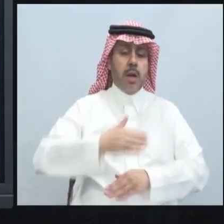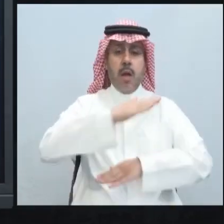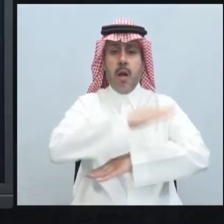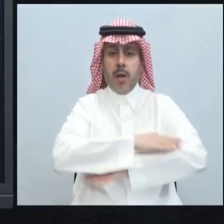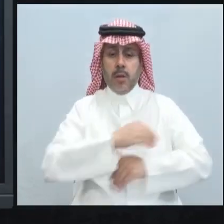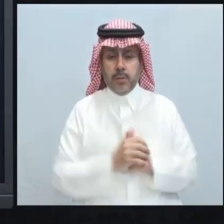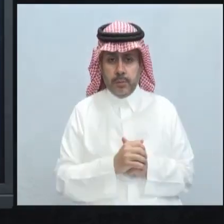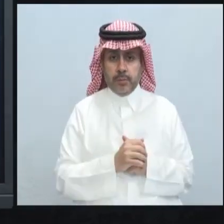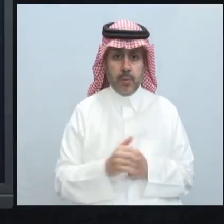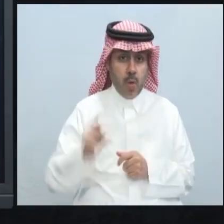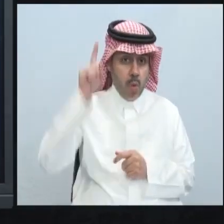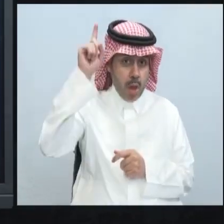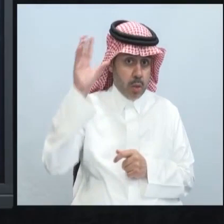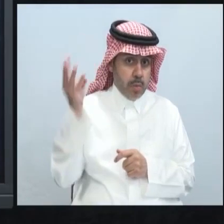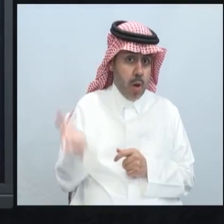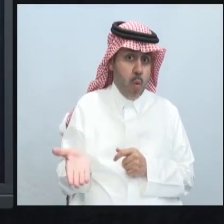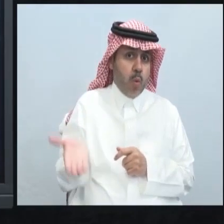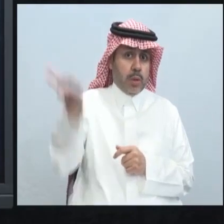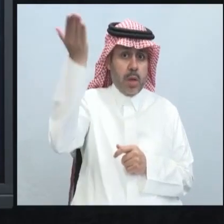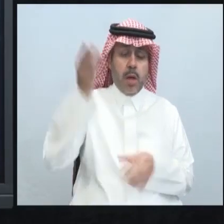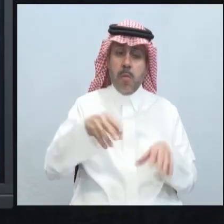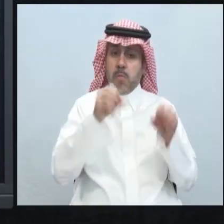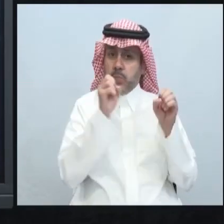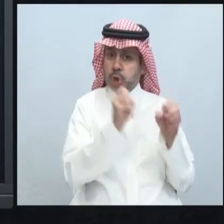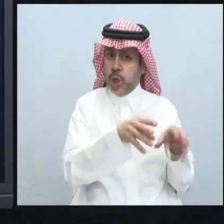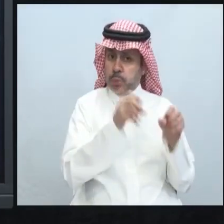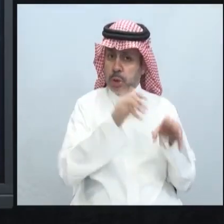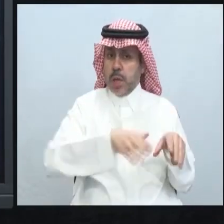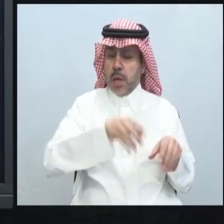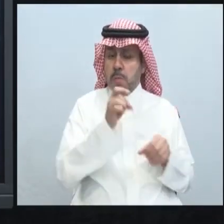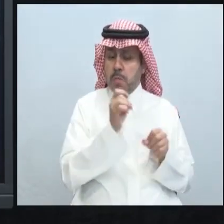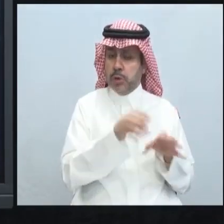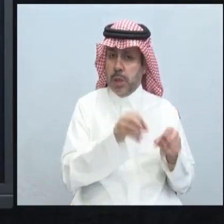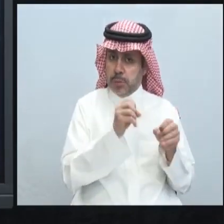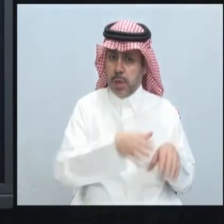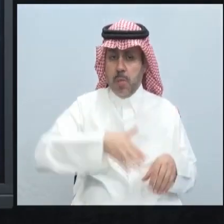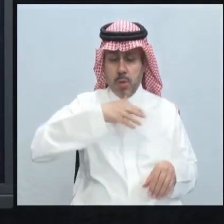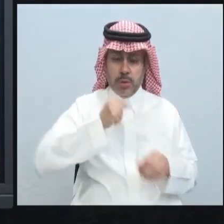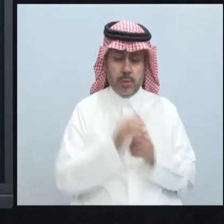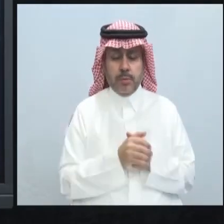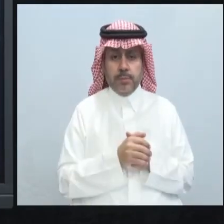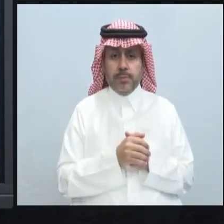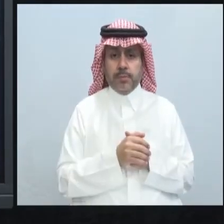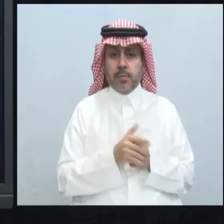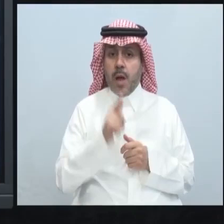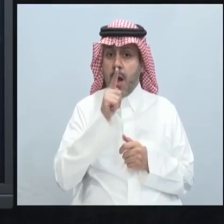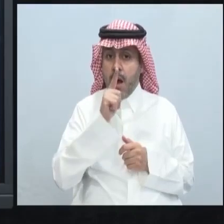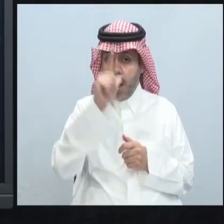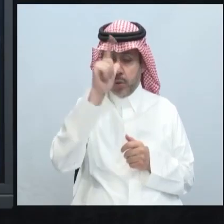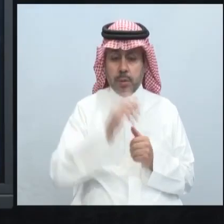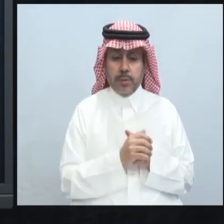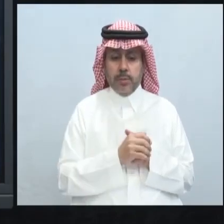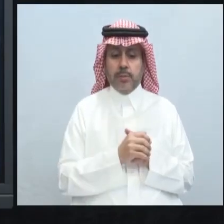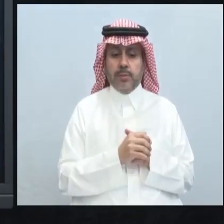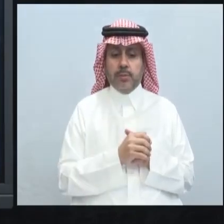والله سبحانه وتعالى لما اثنى على النبي صلى الله عليه وسلم قال في كتابه العظيم